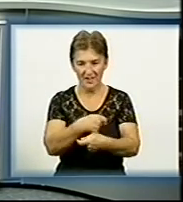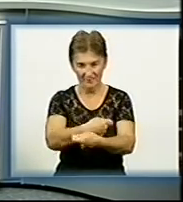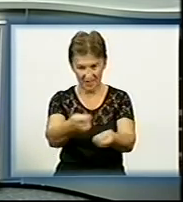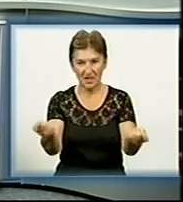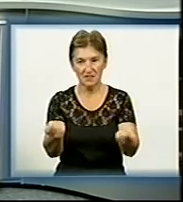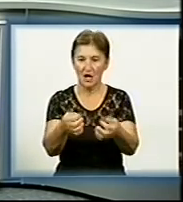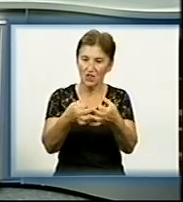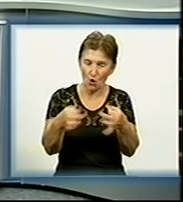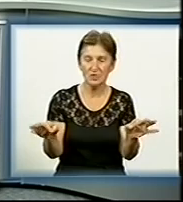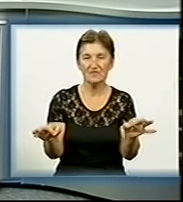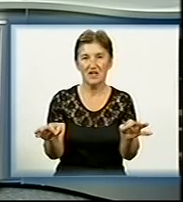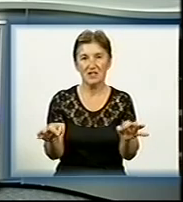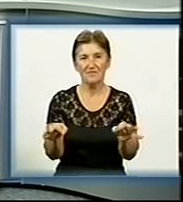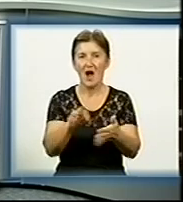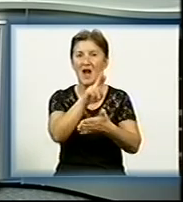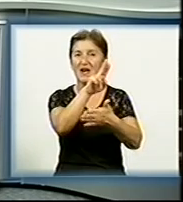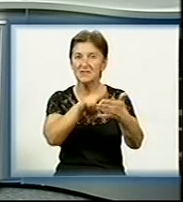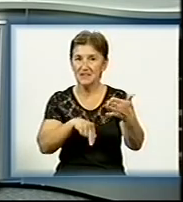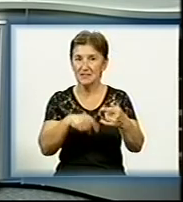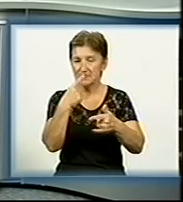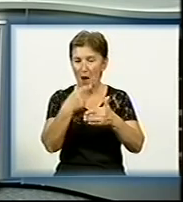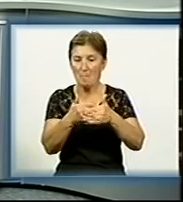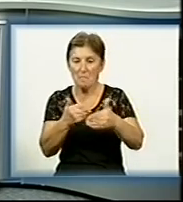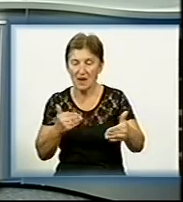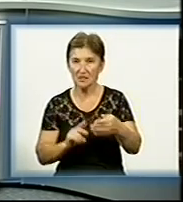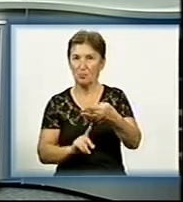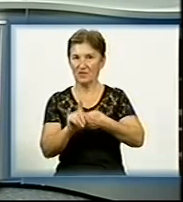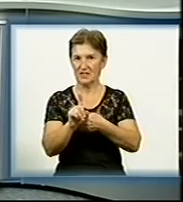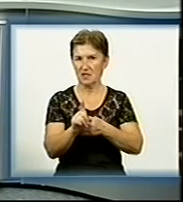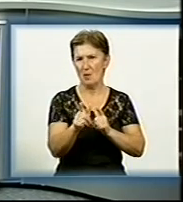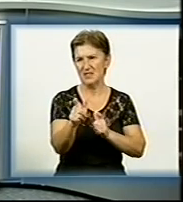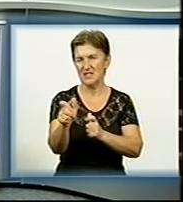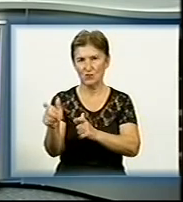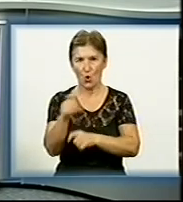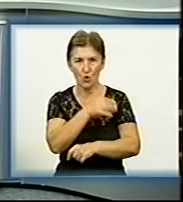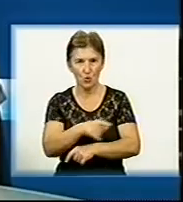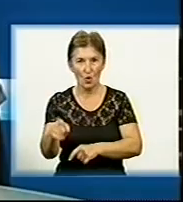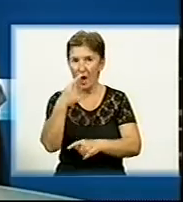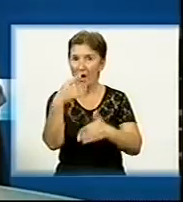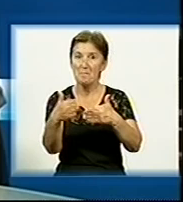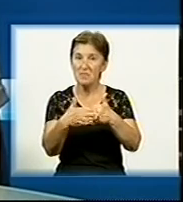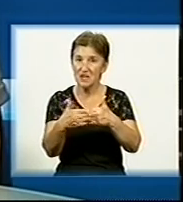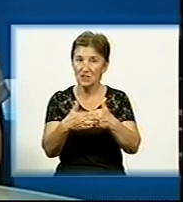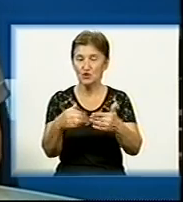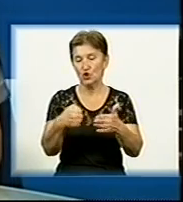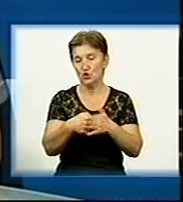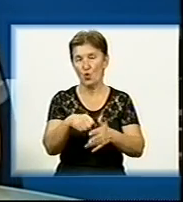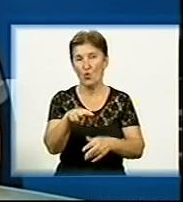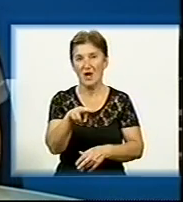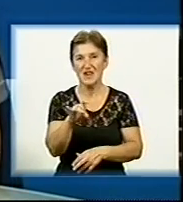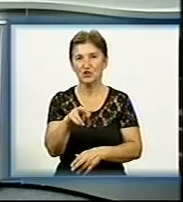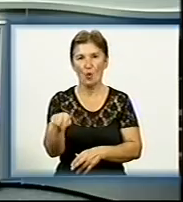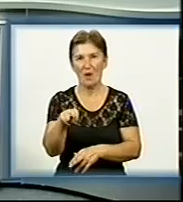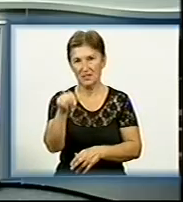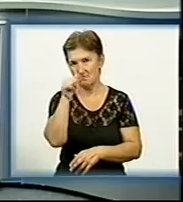ліцензій? Ліцензії беруться безпосередньо перед проведенням сезону полювання. Це буде ближче до в листопаді місяці.